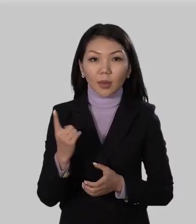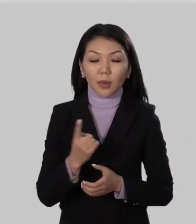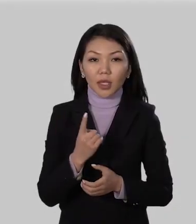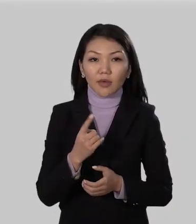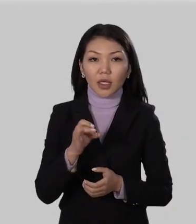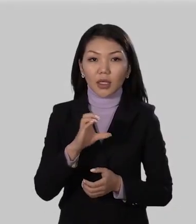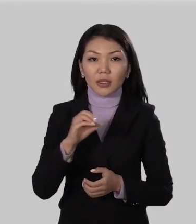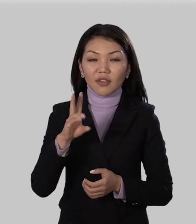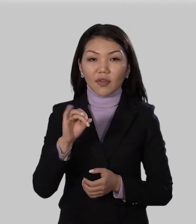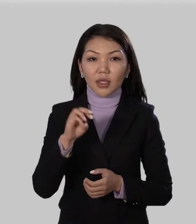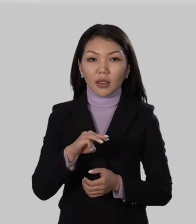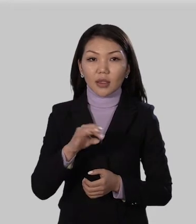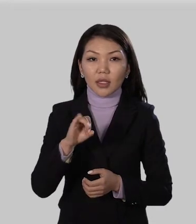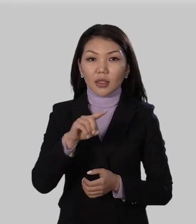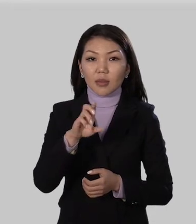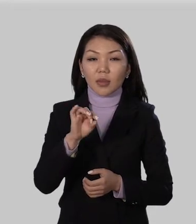Рассвет,